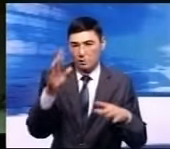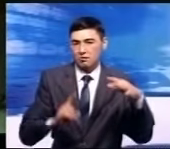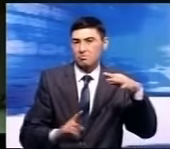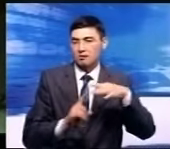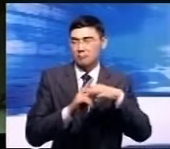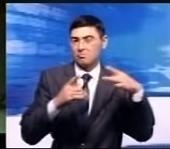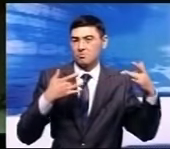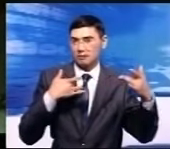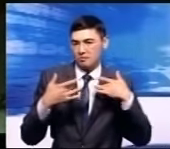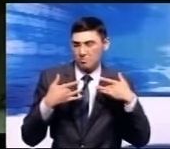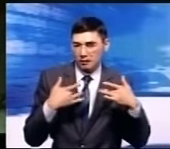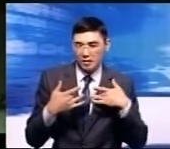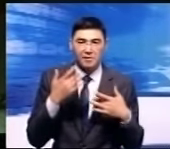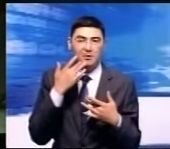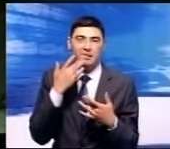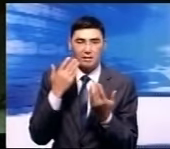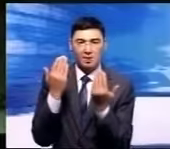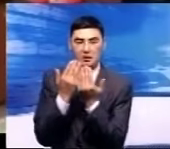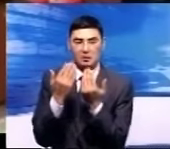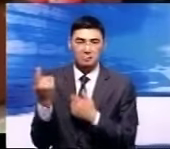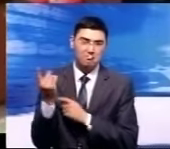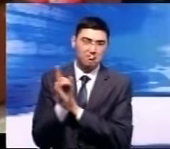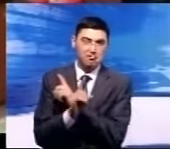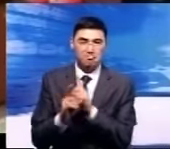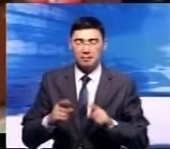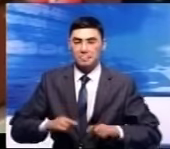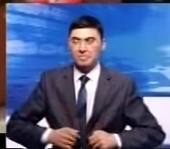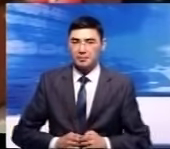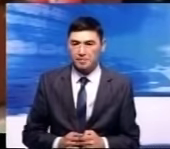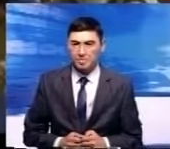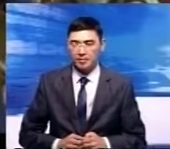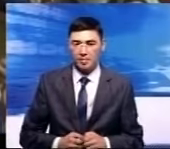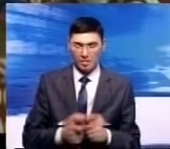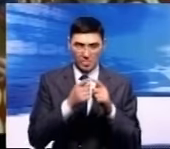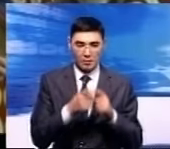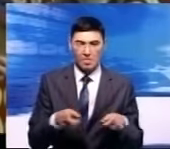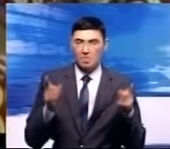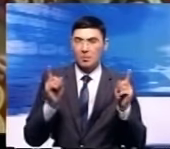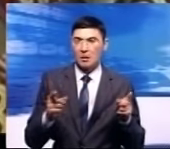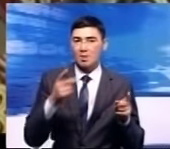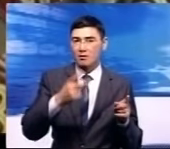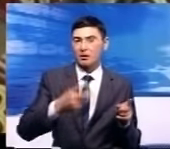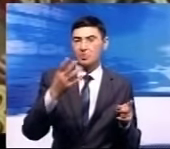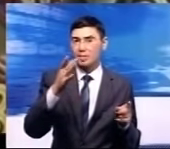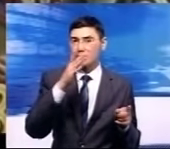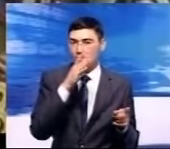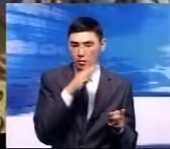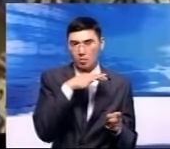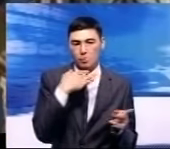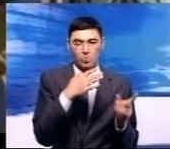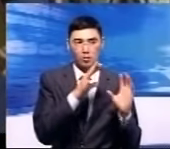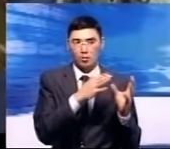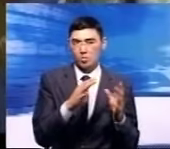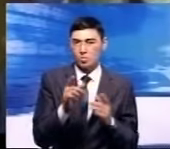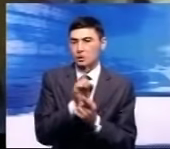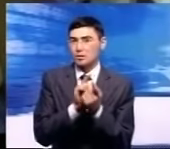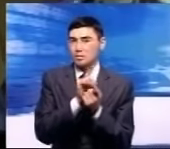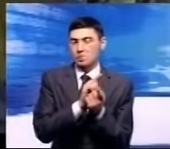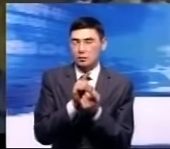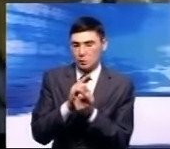связав свою судьбу со сценой. За эти 25 лет действительно много произошло в нашей жизни, много